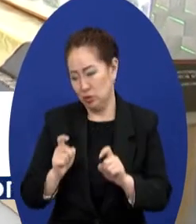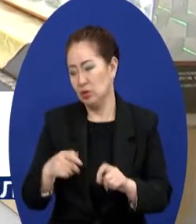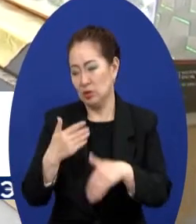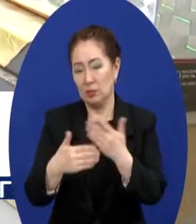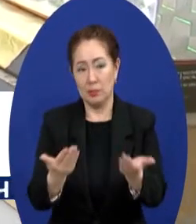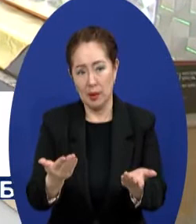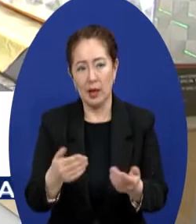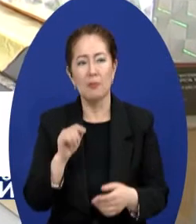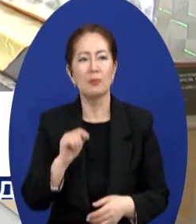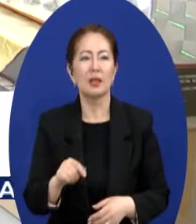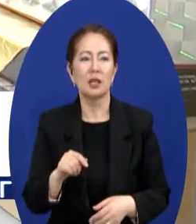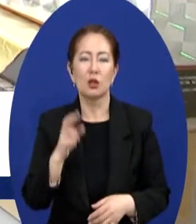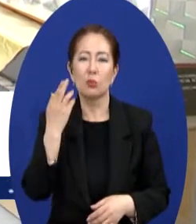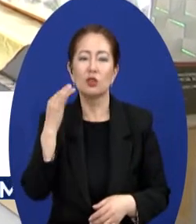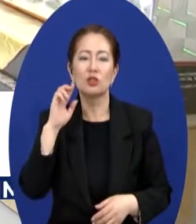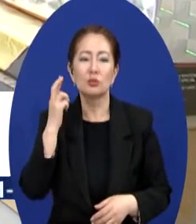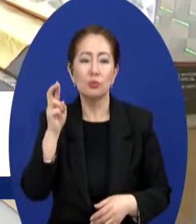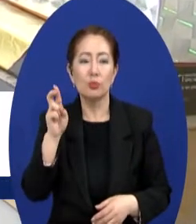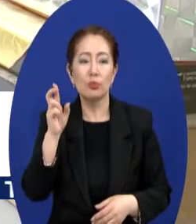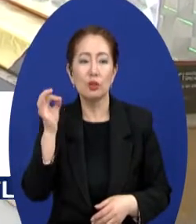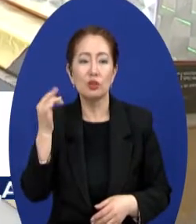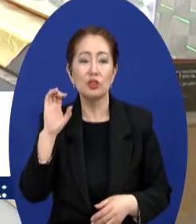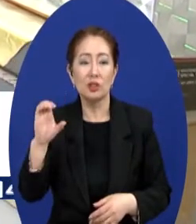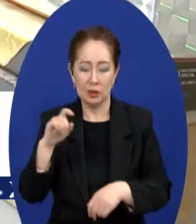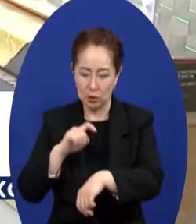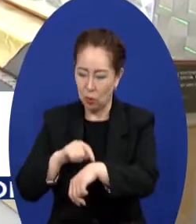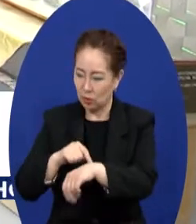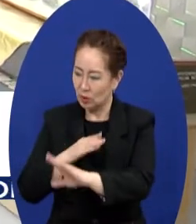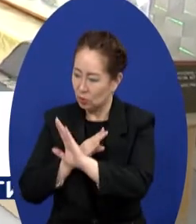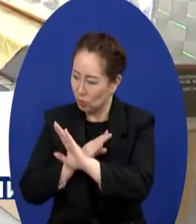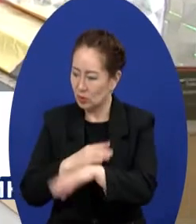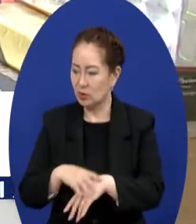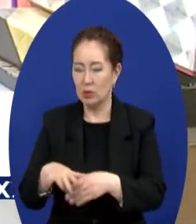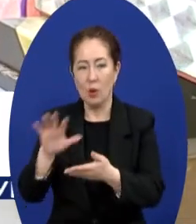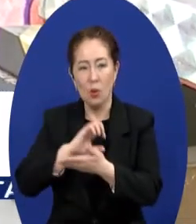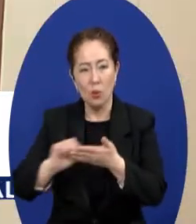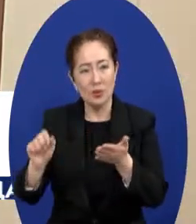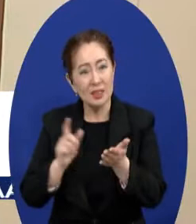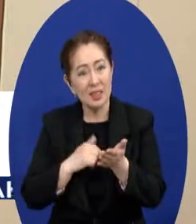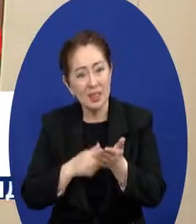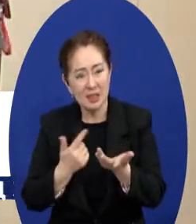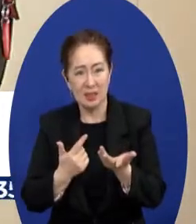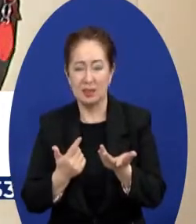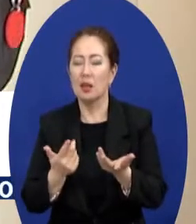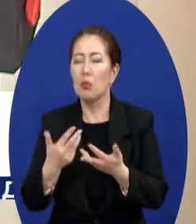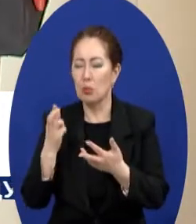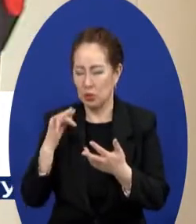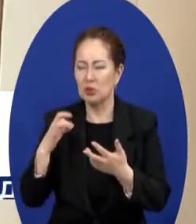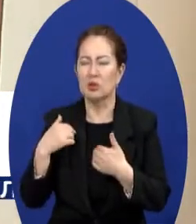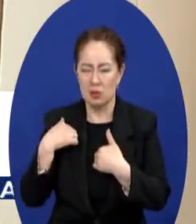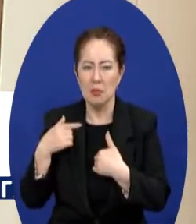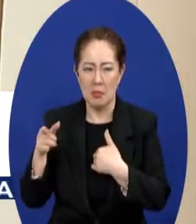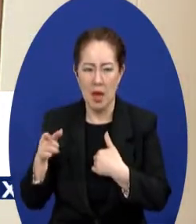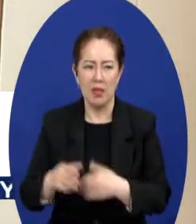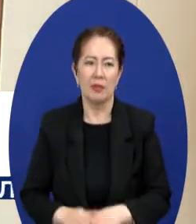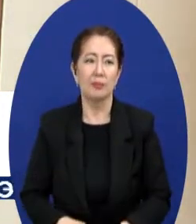байна. Тэгээд энэ бодисууд бол ерөнхийдөө хугацаа хэтэрсэн одоо устгалд орох шаардлагатай юм л бодисууд байгаа.